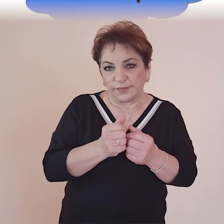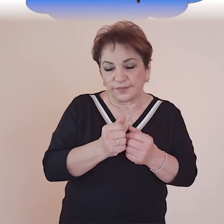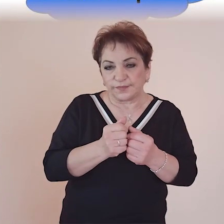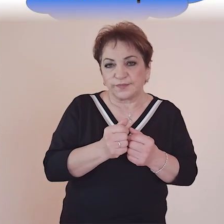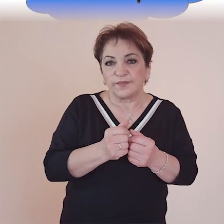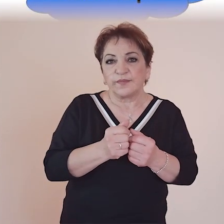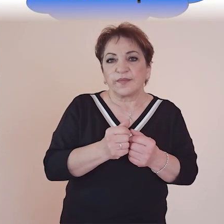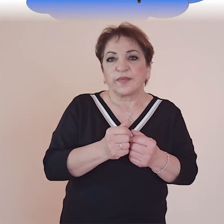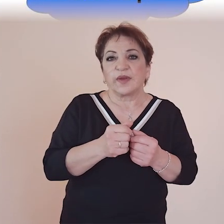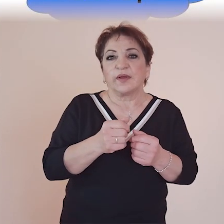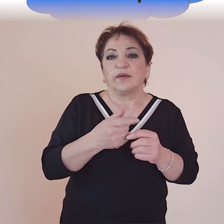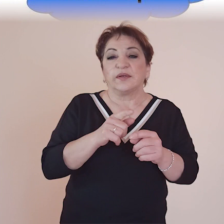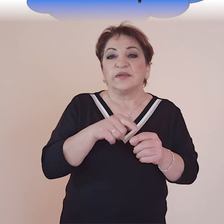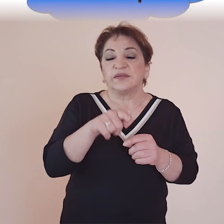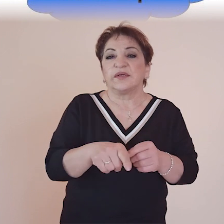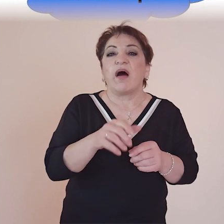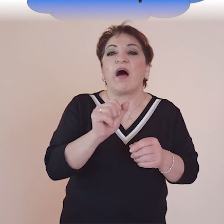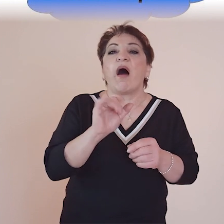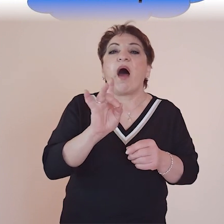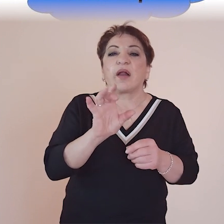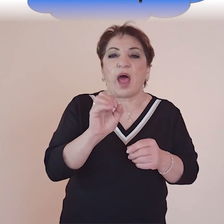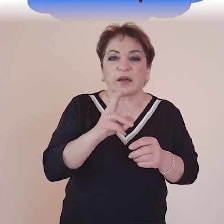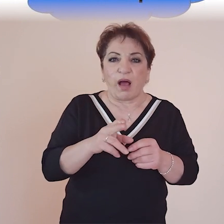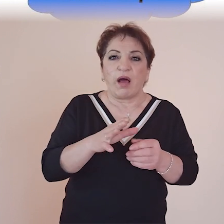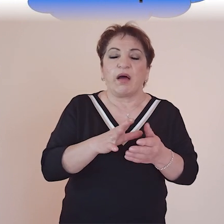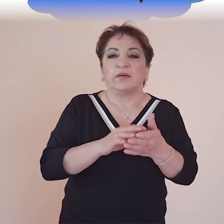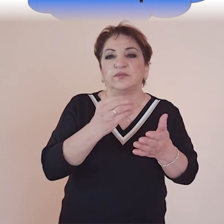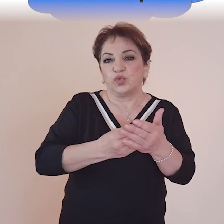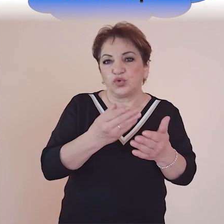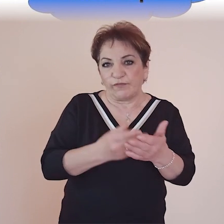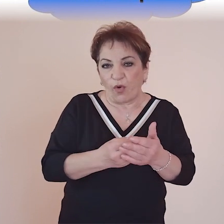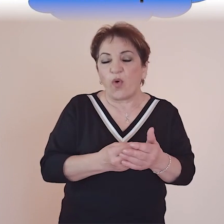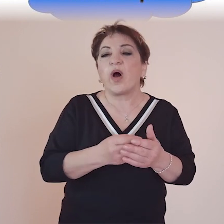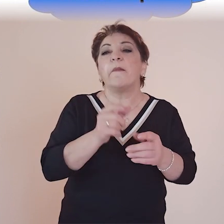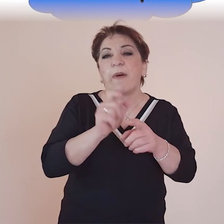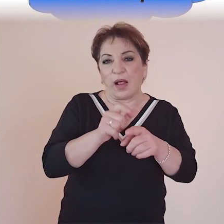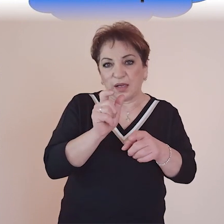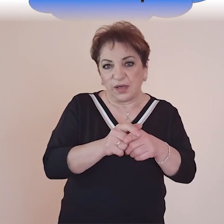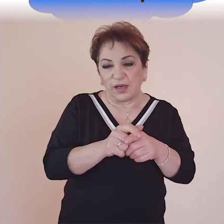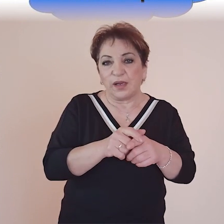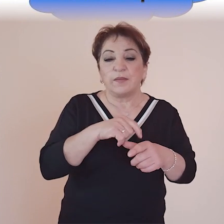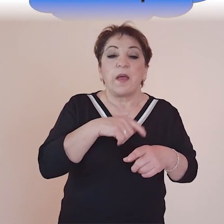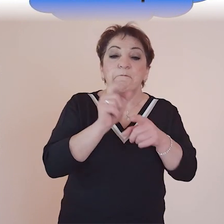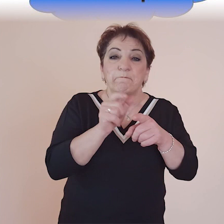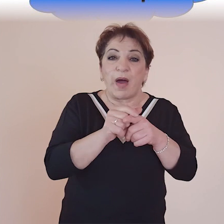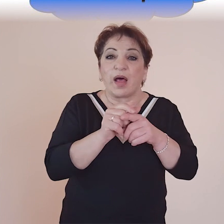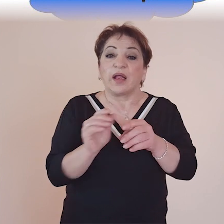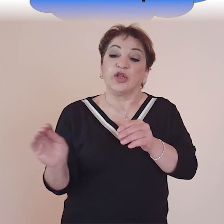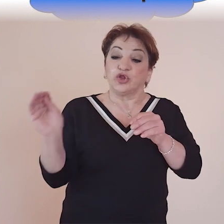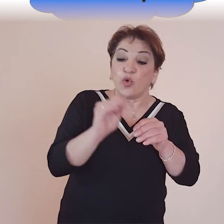Նրանք առարկացույց տվող բարերն են, իսկ մենք գիտենք առարկաներին և տալիսենք հատկանիր, այն դարնում է բարակապակցություն։